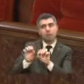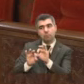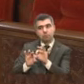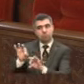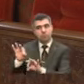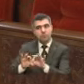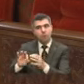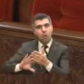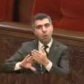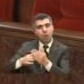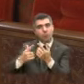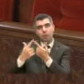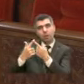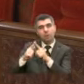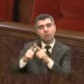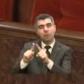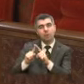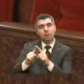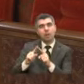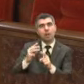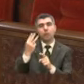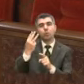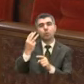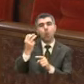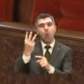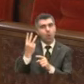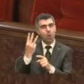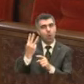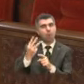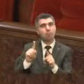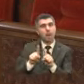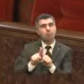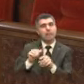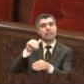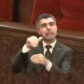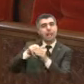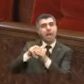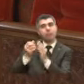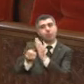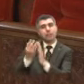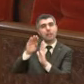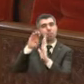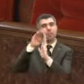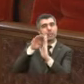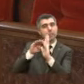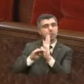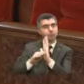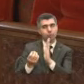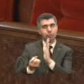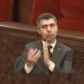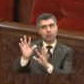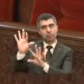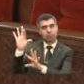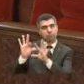شؤون التعاضدية لمدة 3 أشهر على أن يقوموا بالإعداد الانتخاب مكتب مسير جديد